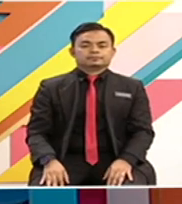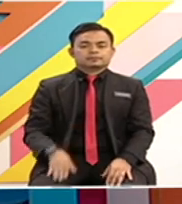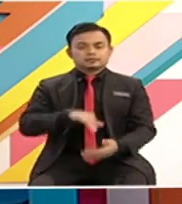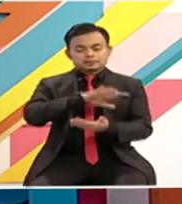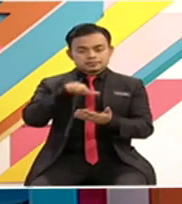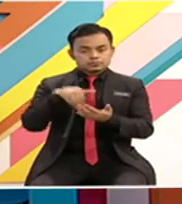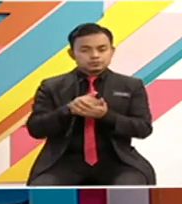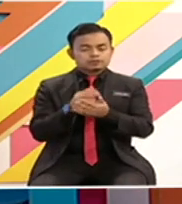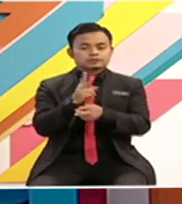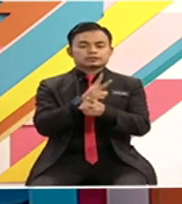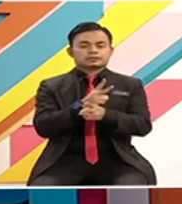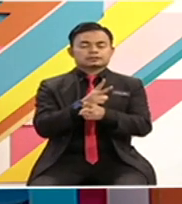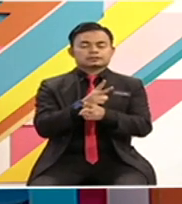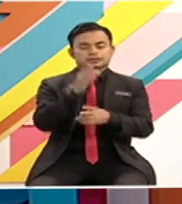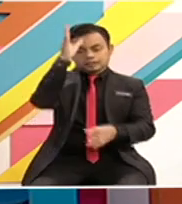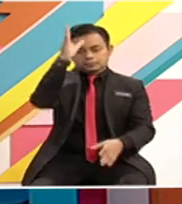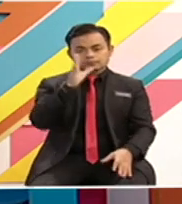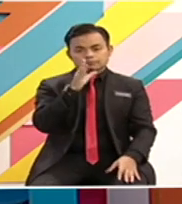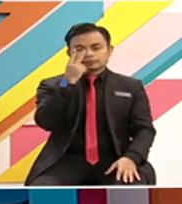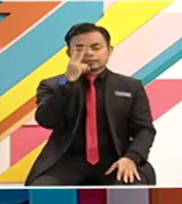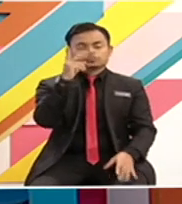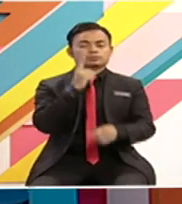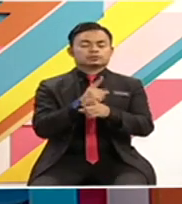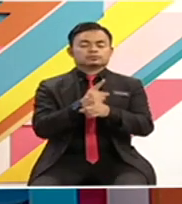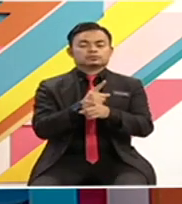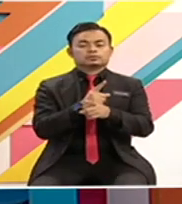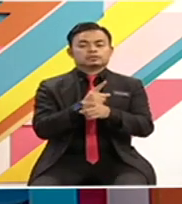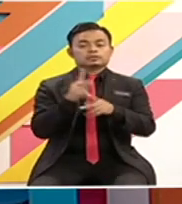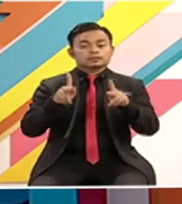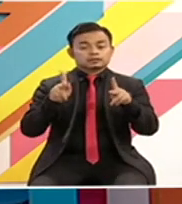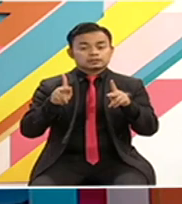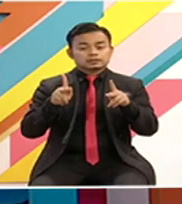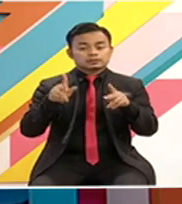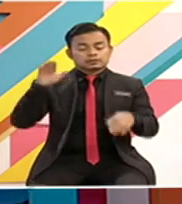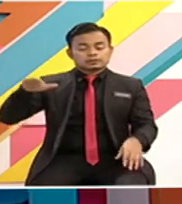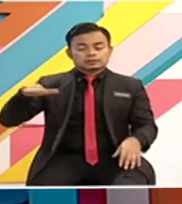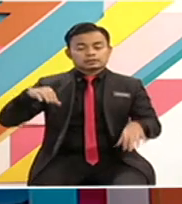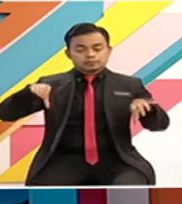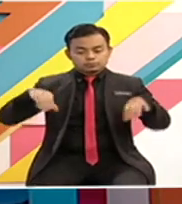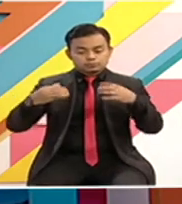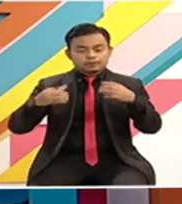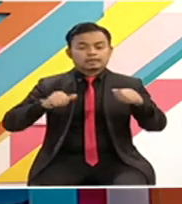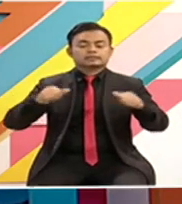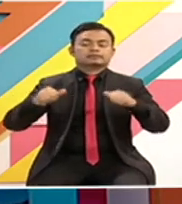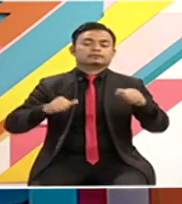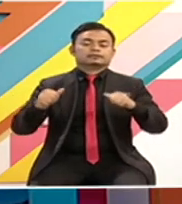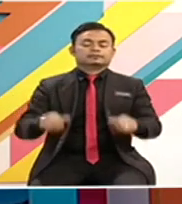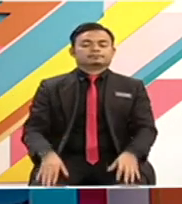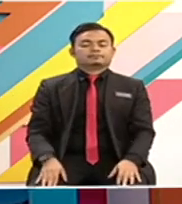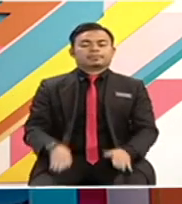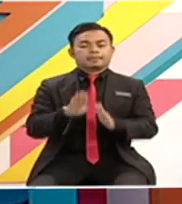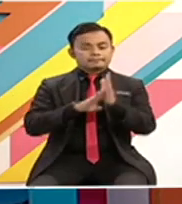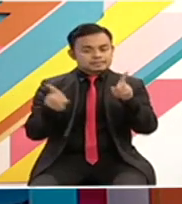ah yang apabila apa nih anak-anak dirumahnya buat Tibet ini oh perlu bersama oke itu itu